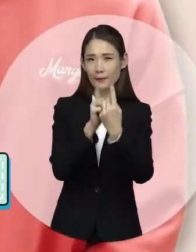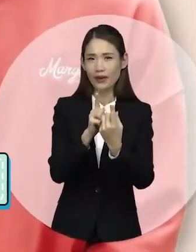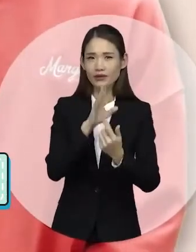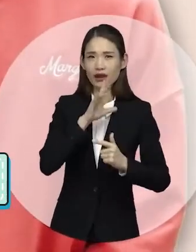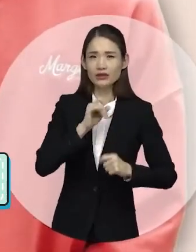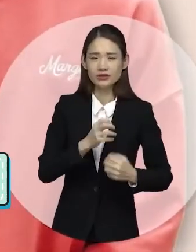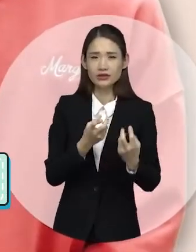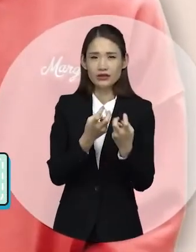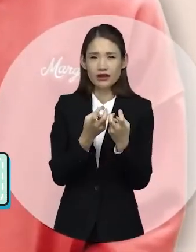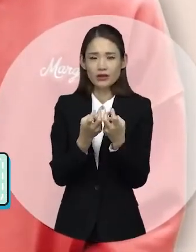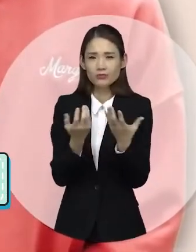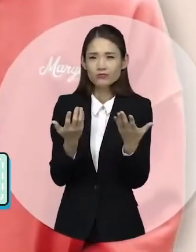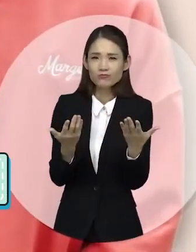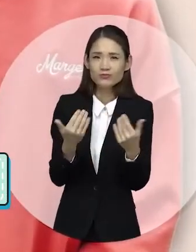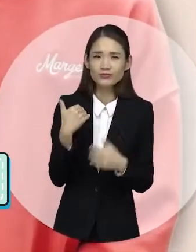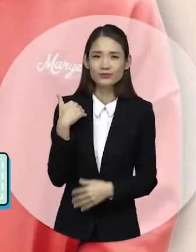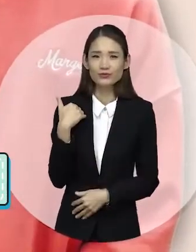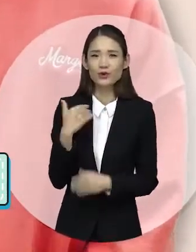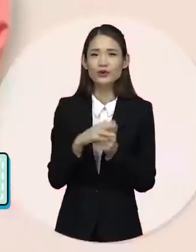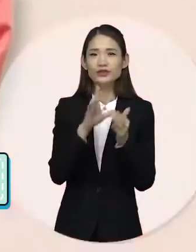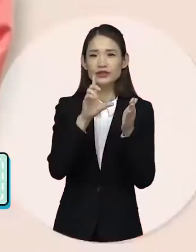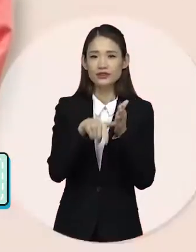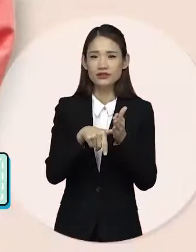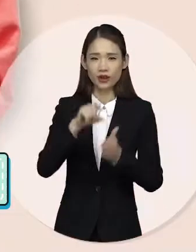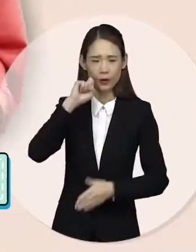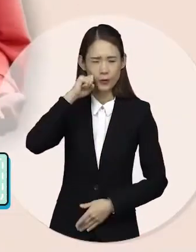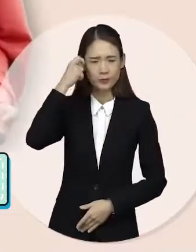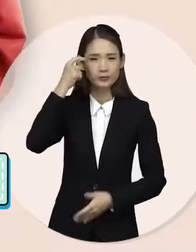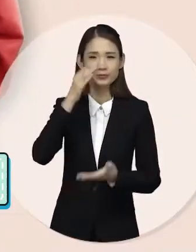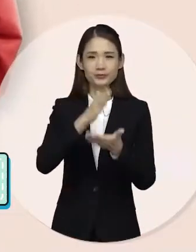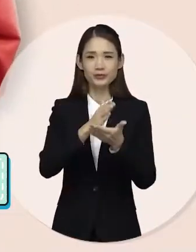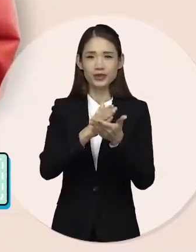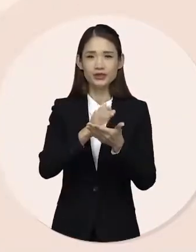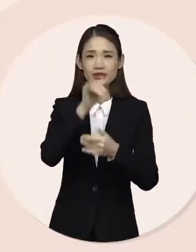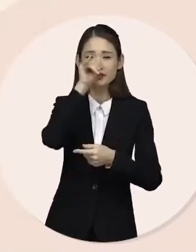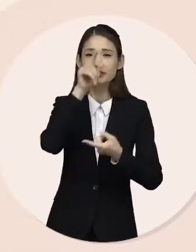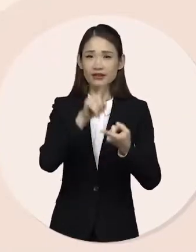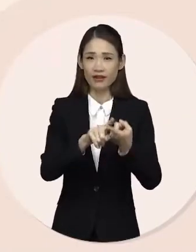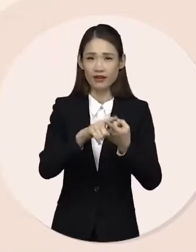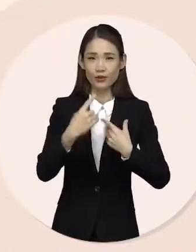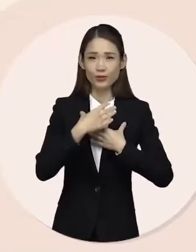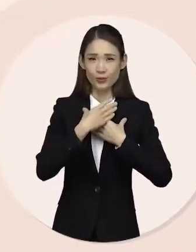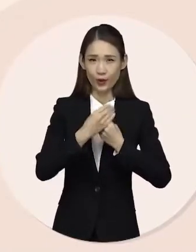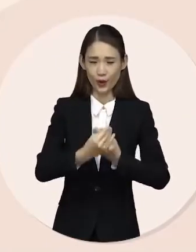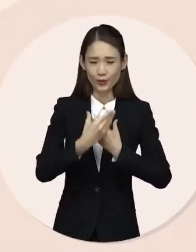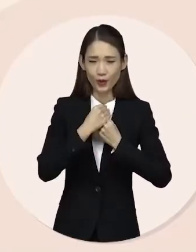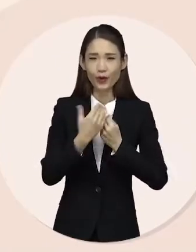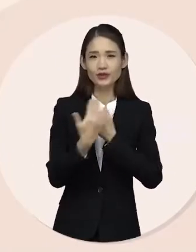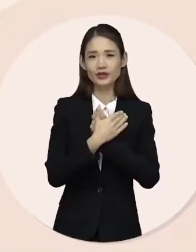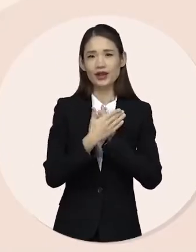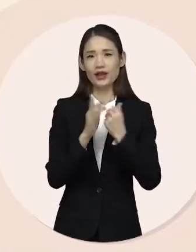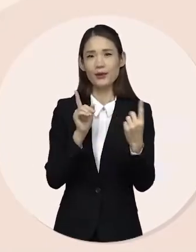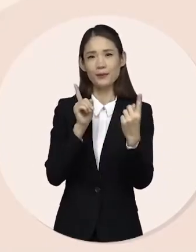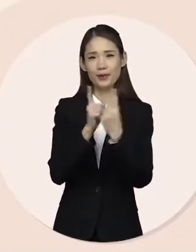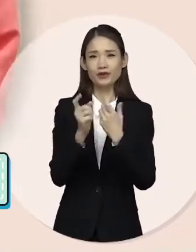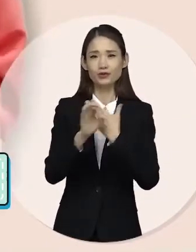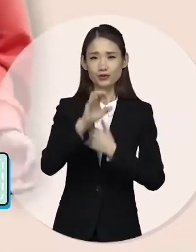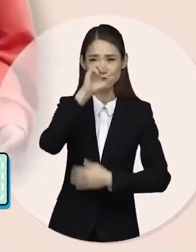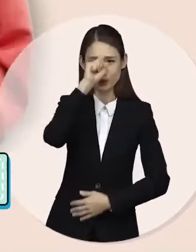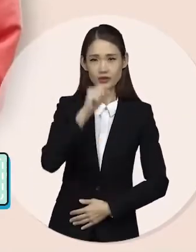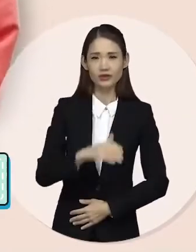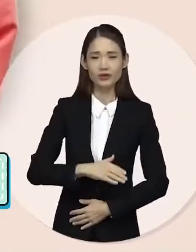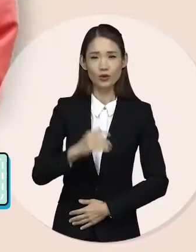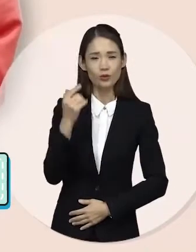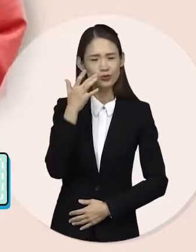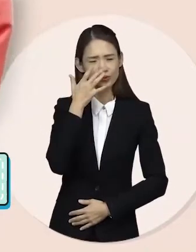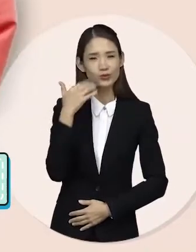만나도 사실 어떻게 해야 될지 잘 모르겠고 그랬을 때 너무 어려워하지 말고 그냥 있는 그대로 그냥 편하게 대해주시면 된다. 그리고